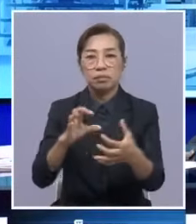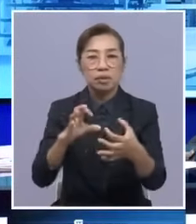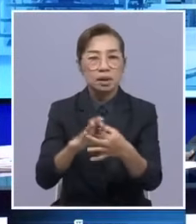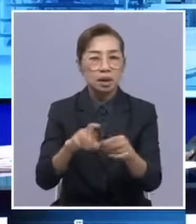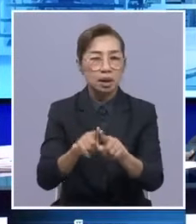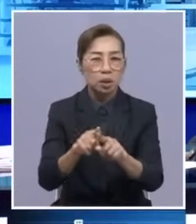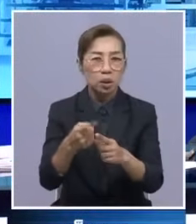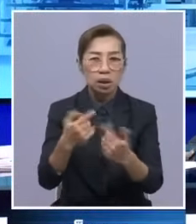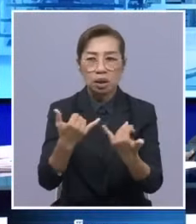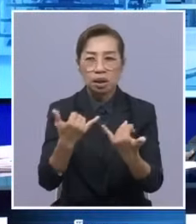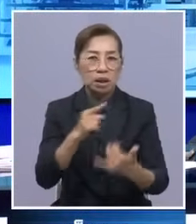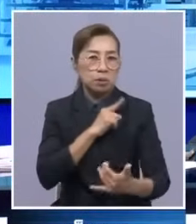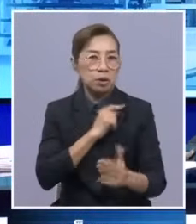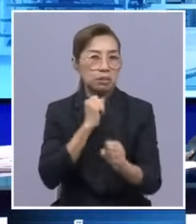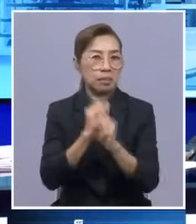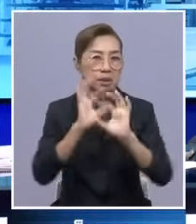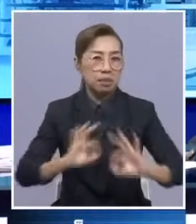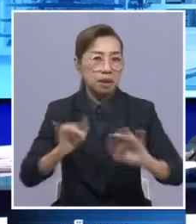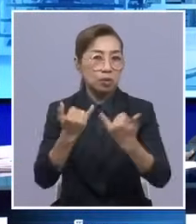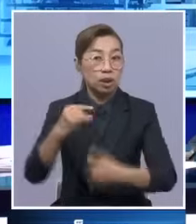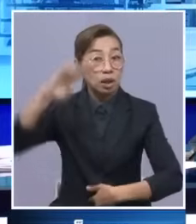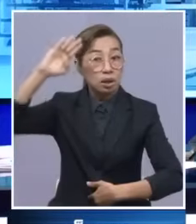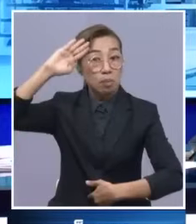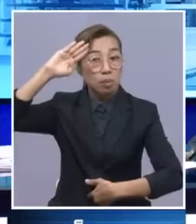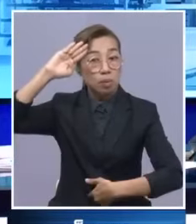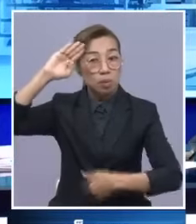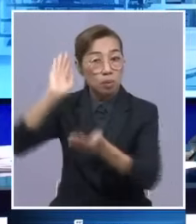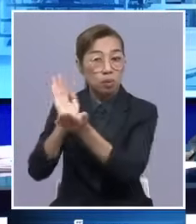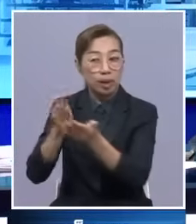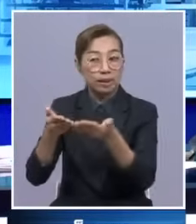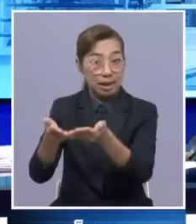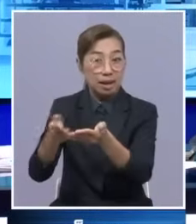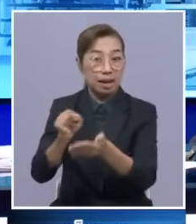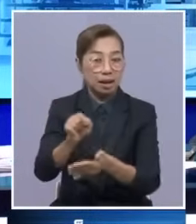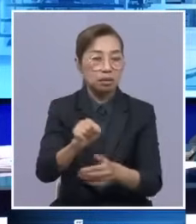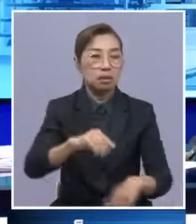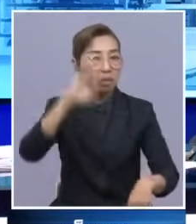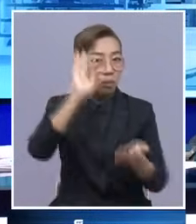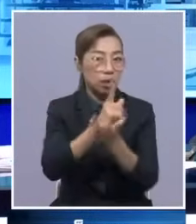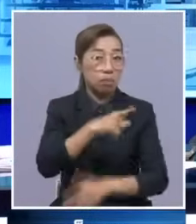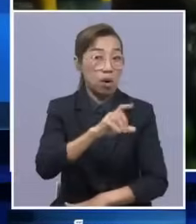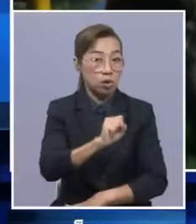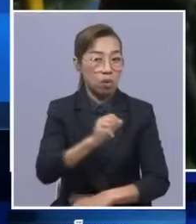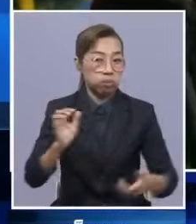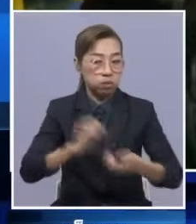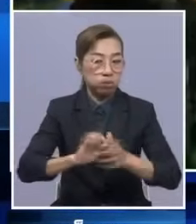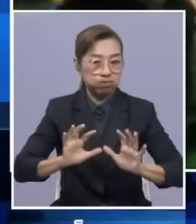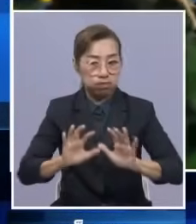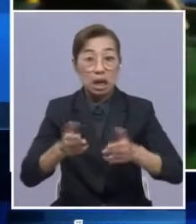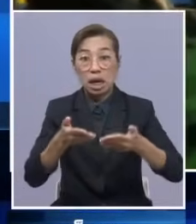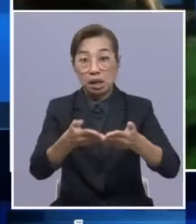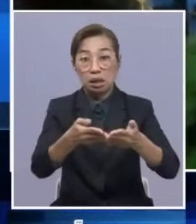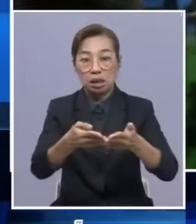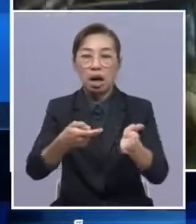เรื่องของภารกิจใหญ่วันนี้เนี่ยนะคะตำรวจน้ำกับตำรวจปราบปรามยาเสพติดนะเขาไปตรวจยึดเรือลากจูงลำหนึ่งผู้ชมคะ